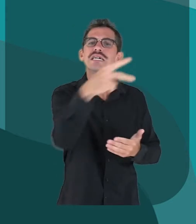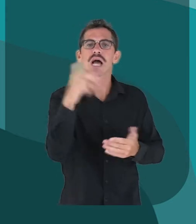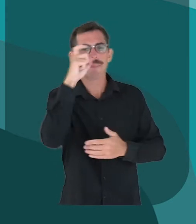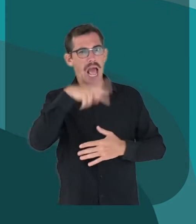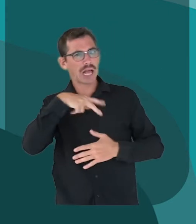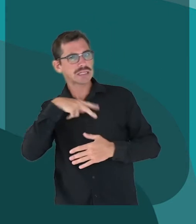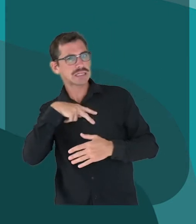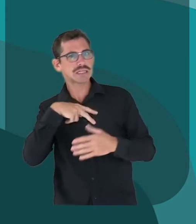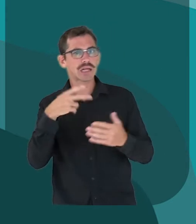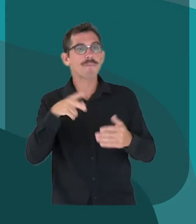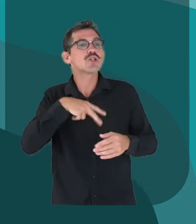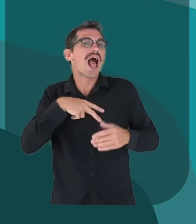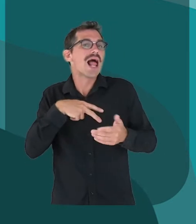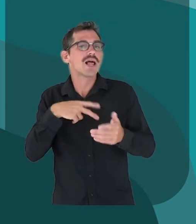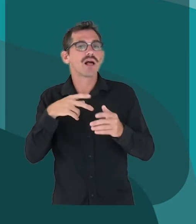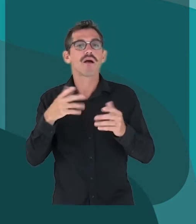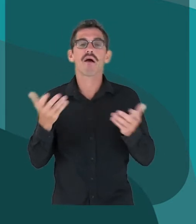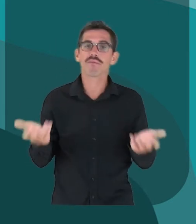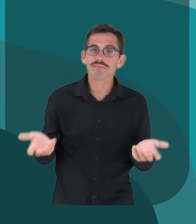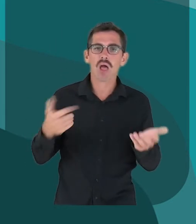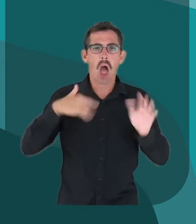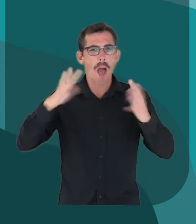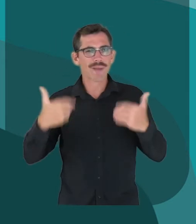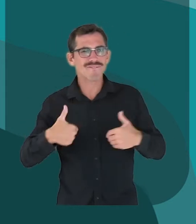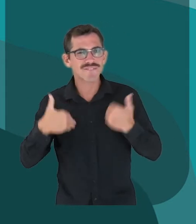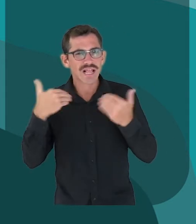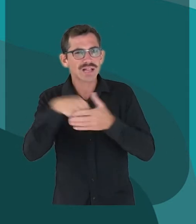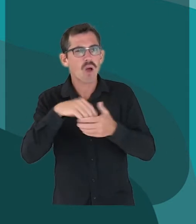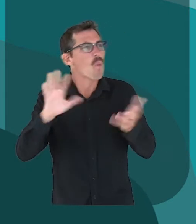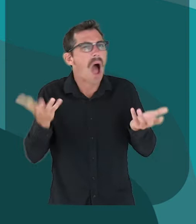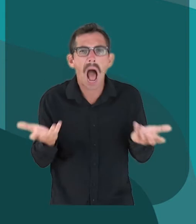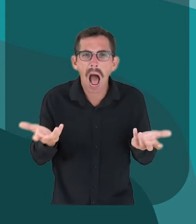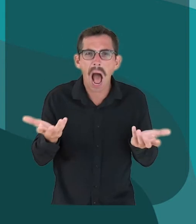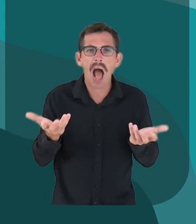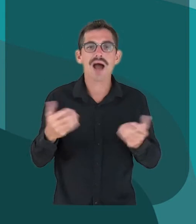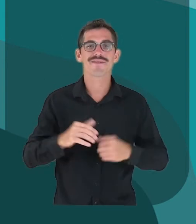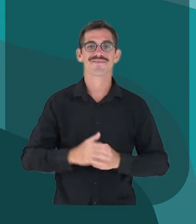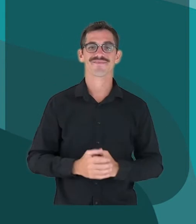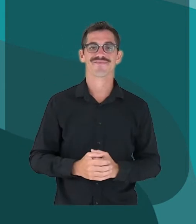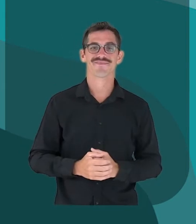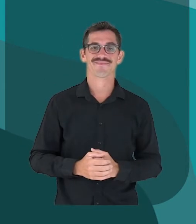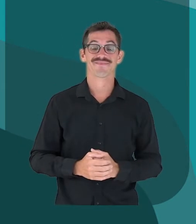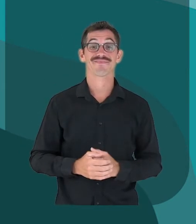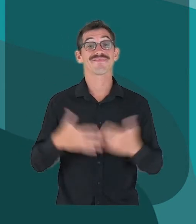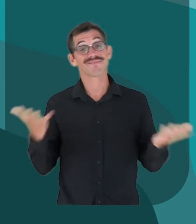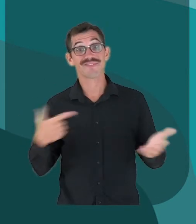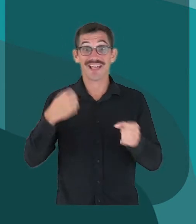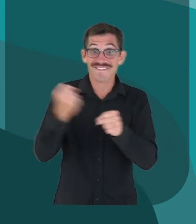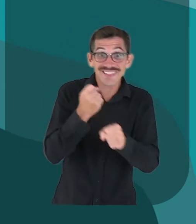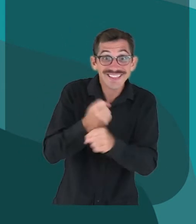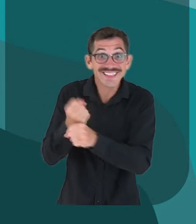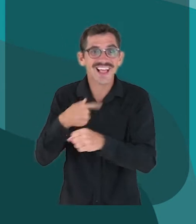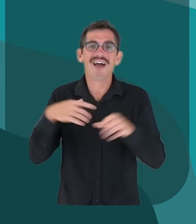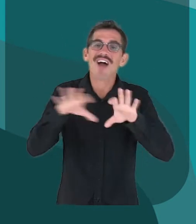mon expérience personnelle de ce que c'était que de vivre. Puis fait que ce que j'ai fait, c'est que j'ai